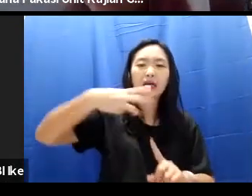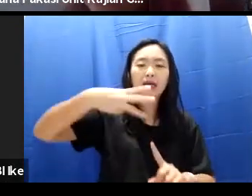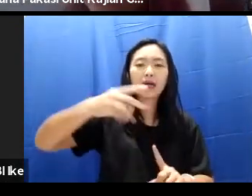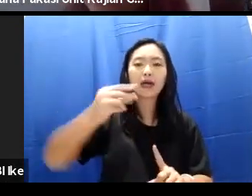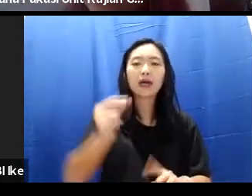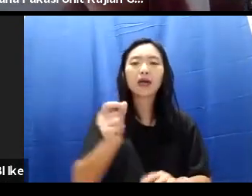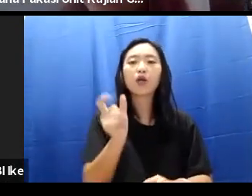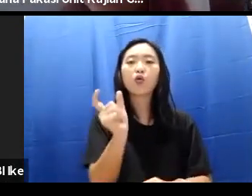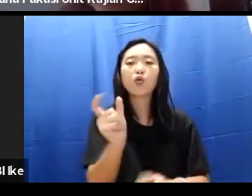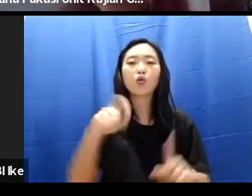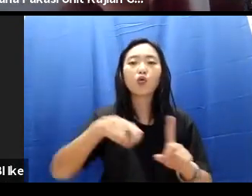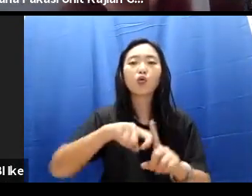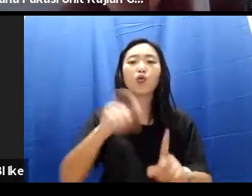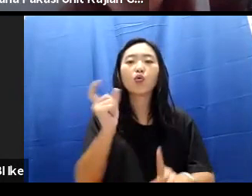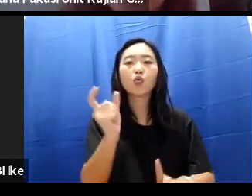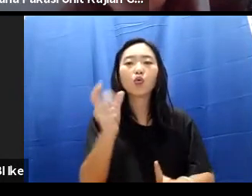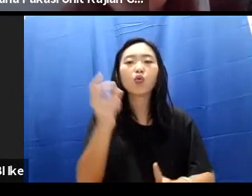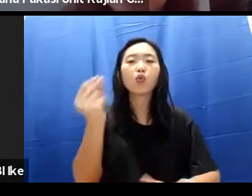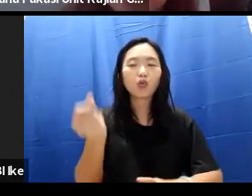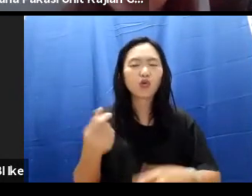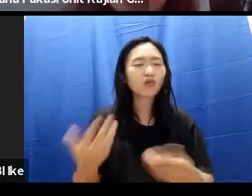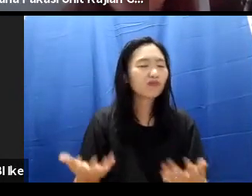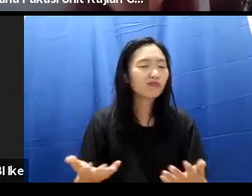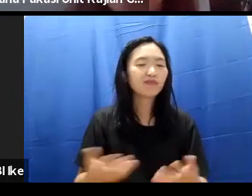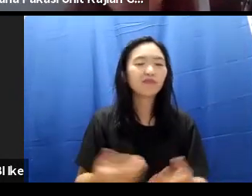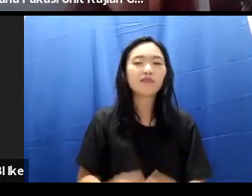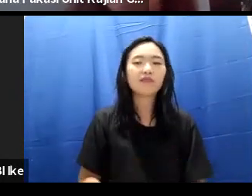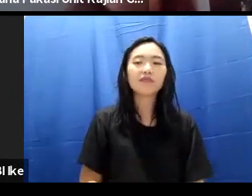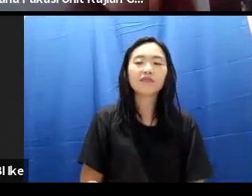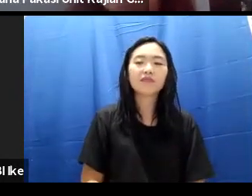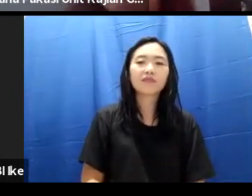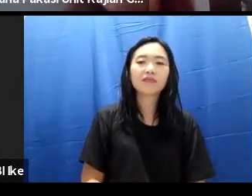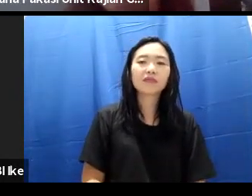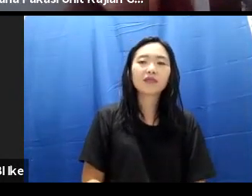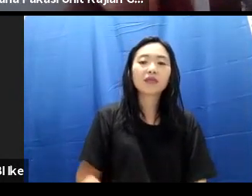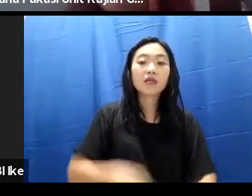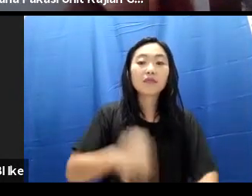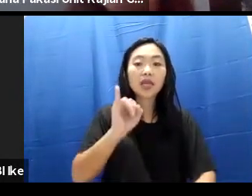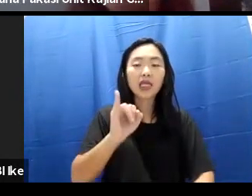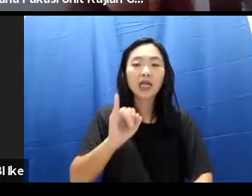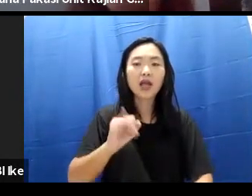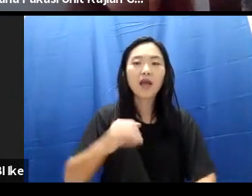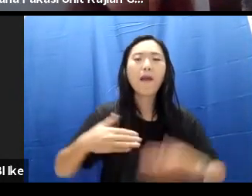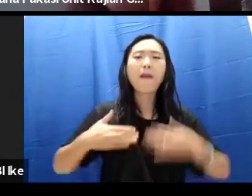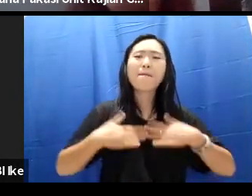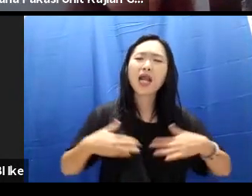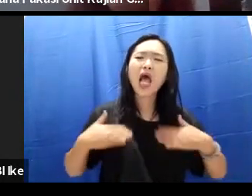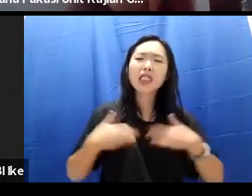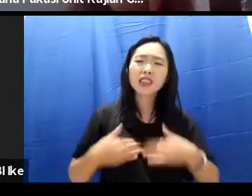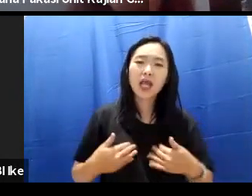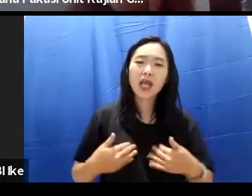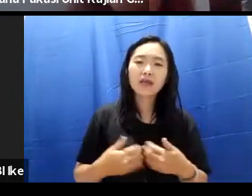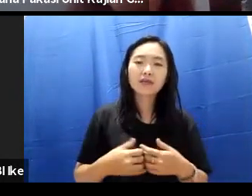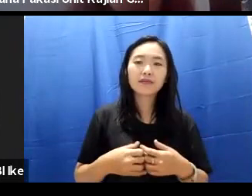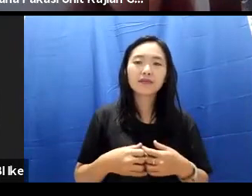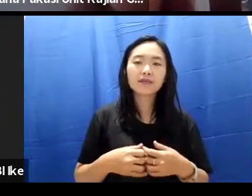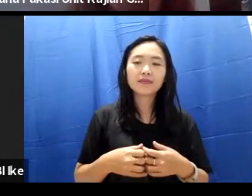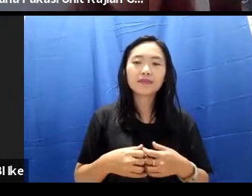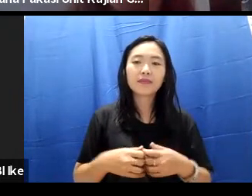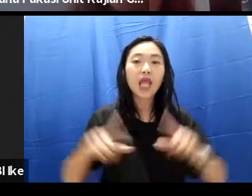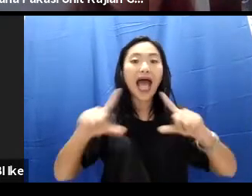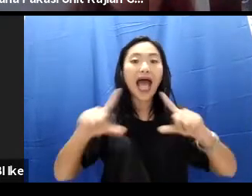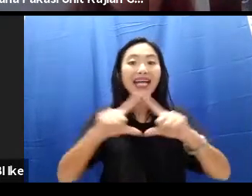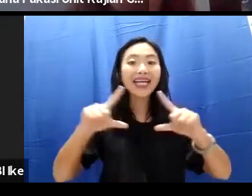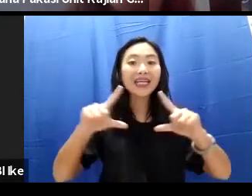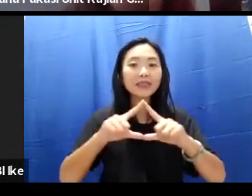Mbak Iba sendiri, lebih ke karena merasa bahwa peran strategis kalau kita jadi akademisi itu